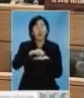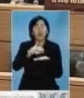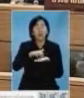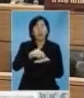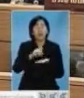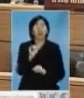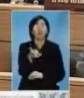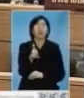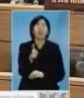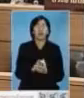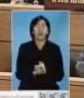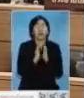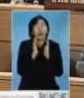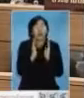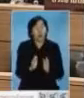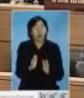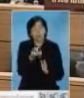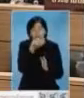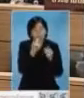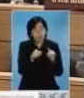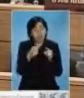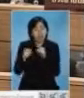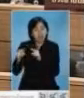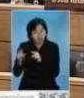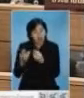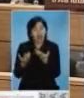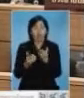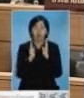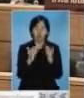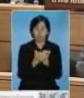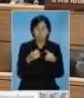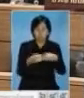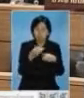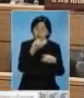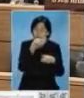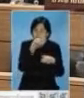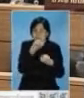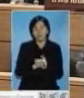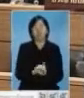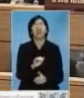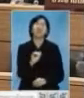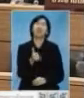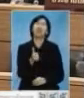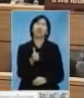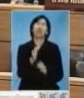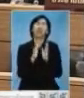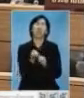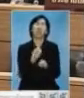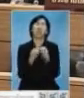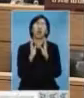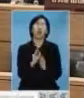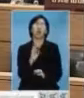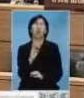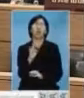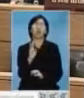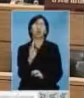ครั้งแทนที่จะมาจากหลากหลายอาชีพจริงมาจากตัวแทนกลุ่มอาชีพจริงแต่บางคนก็พูดว่ามันมาจากเพียงคน 6-7